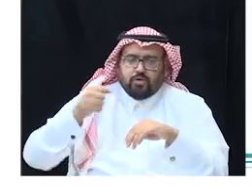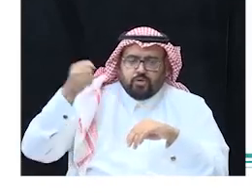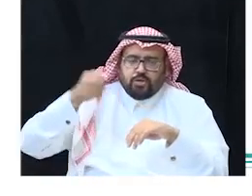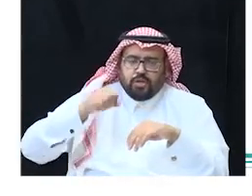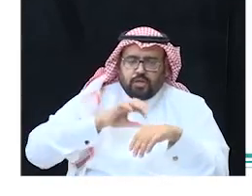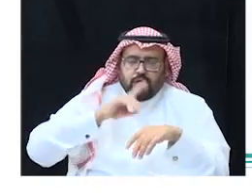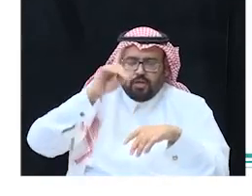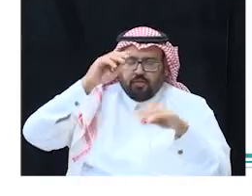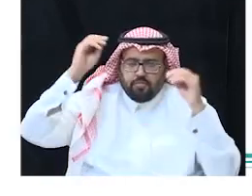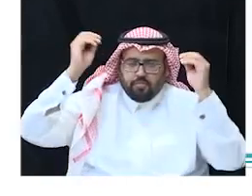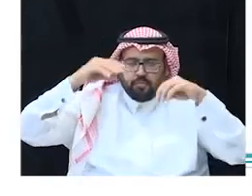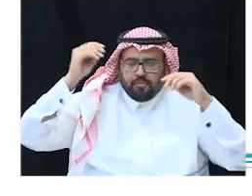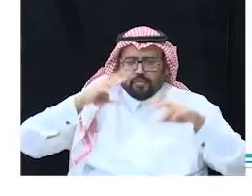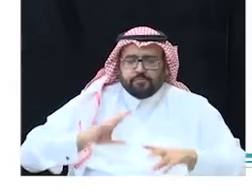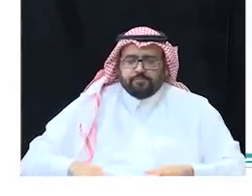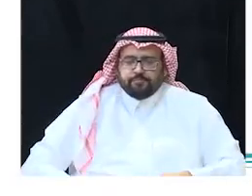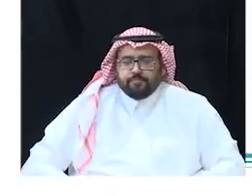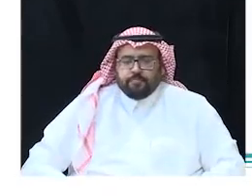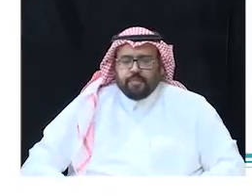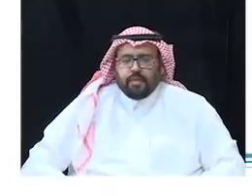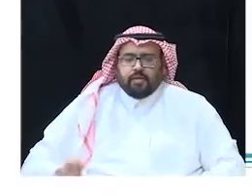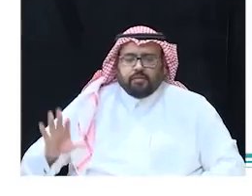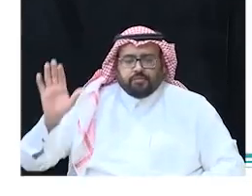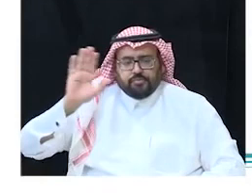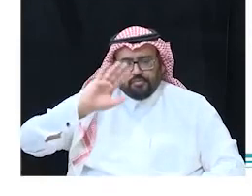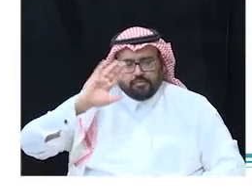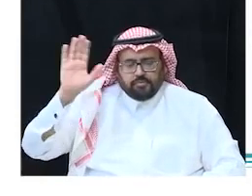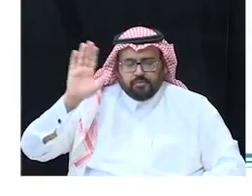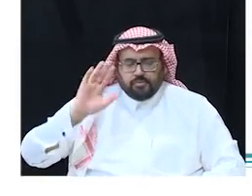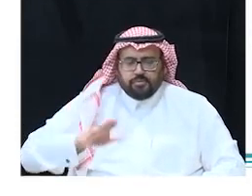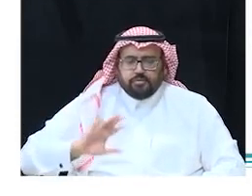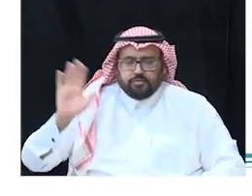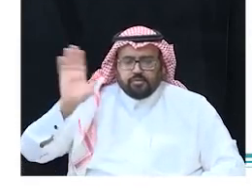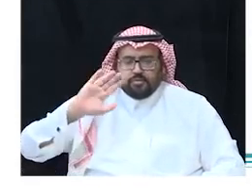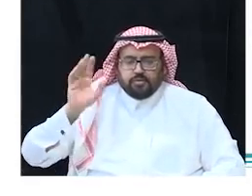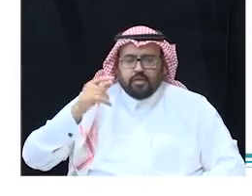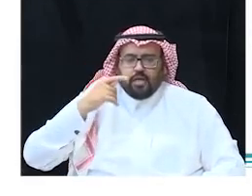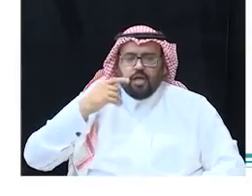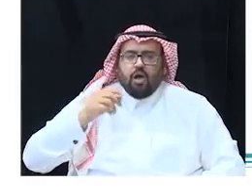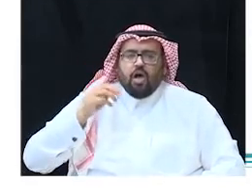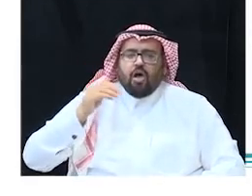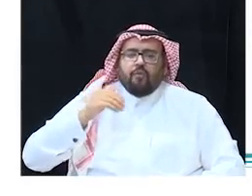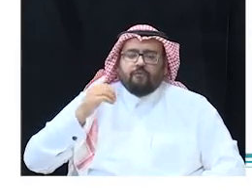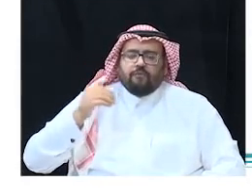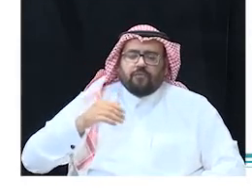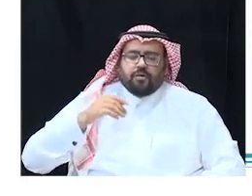وهذا ما لدينا، وصلى الله على سيدنا محمد وعلى آله وصحبه